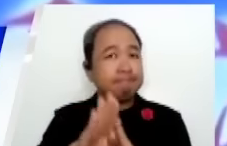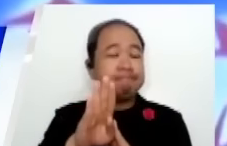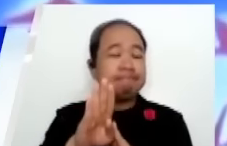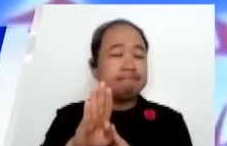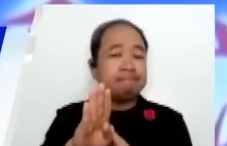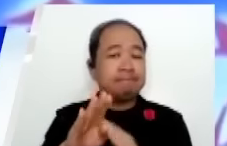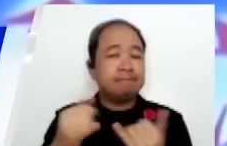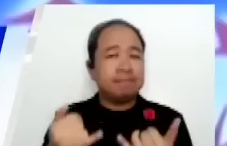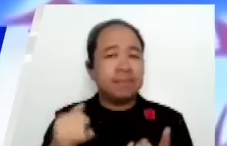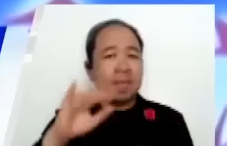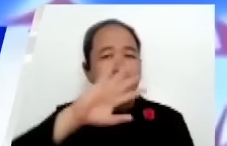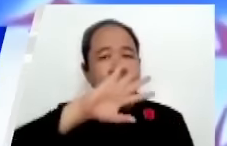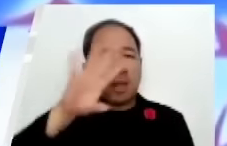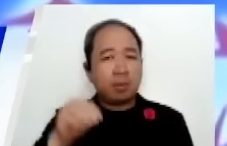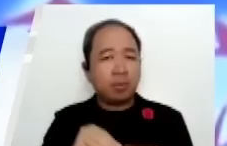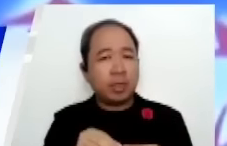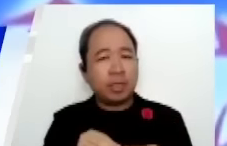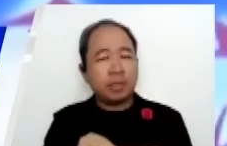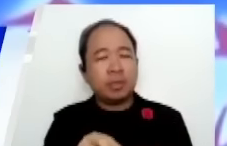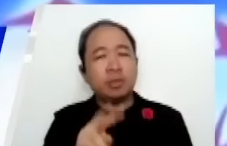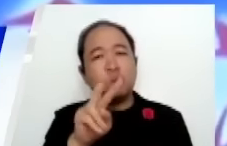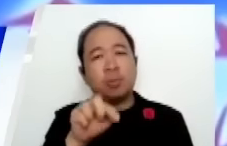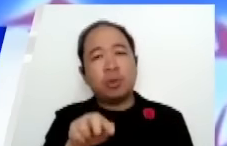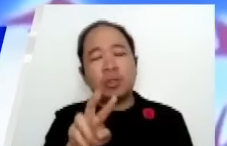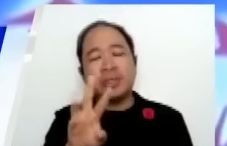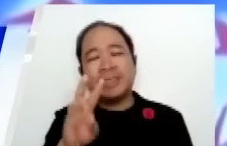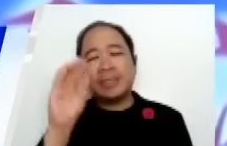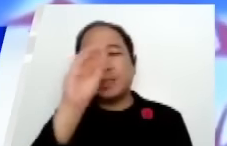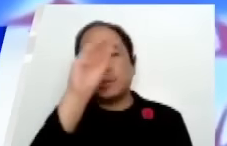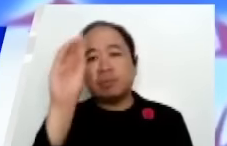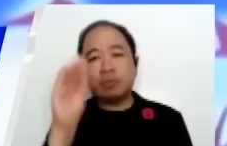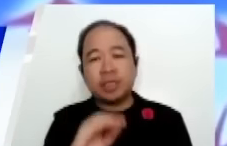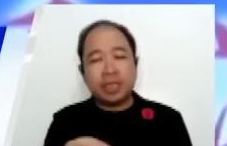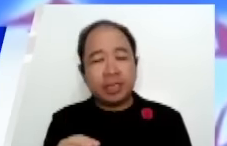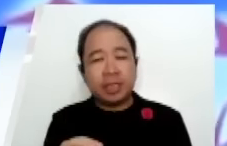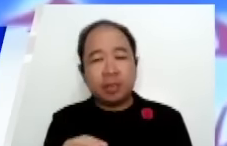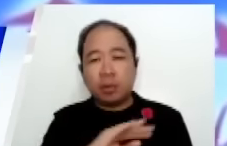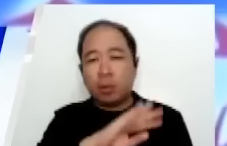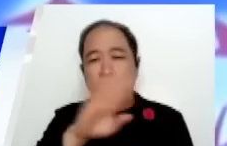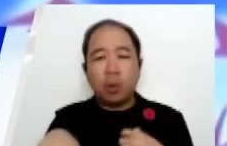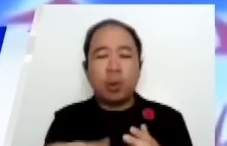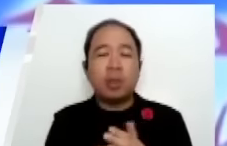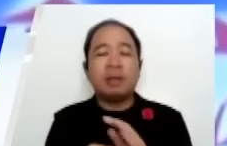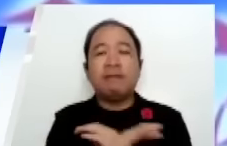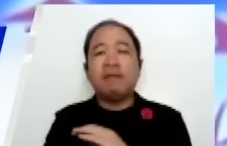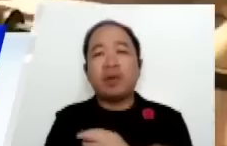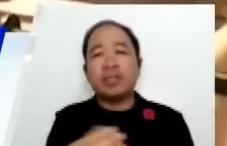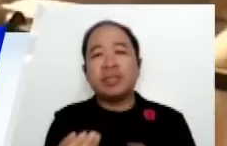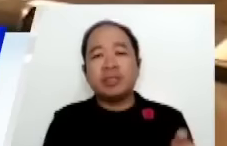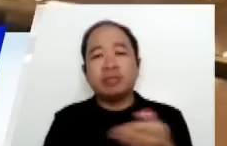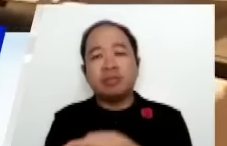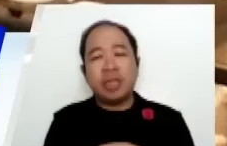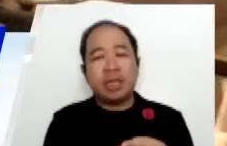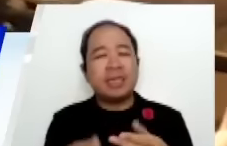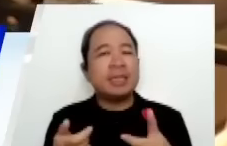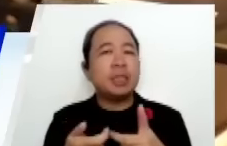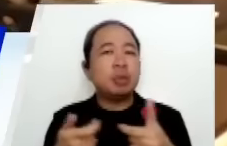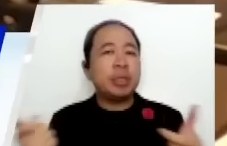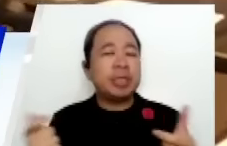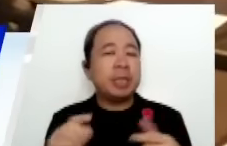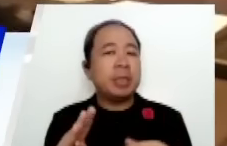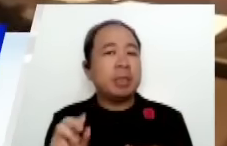accounting for 22.6% of the total foreign trade of the Greater Bay Area. This Bay